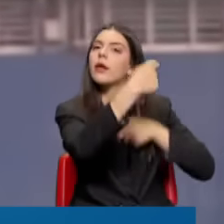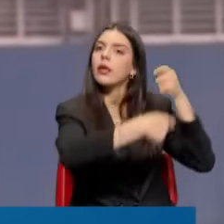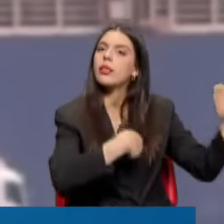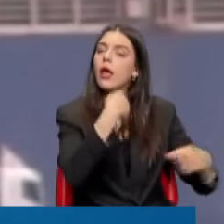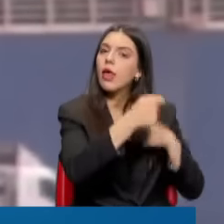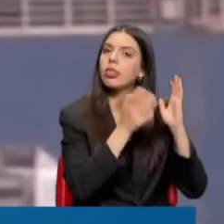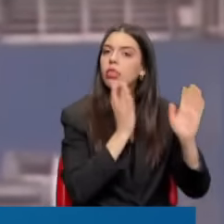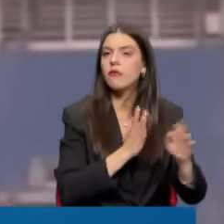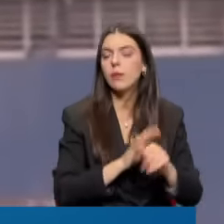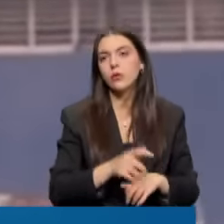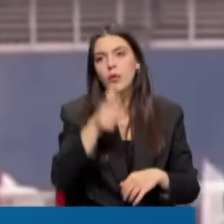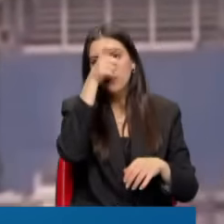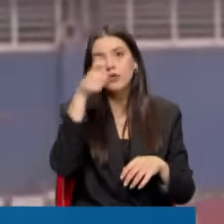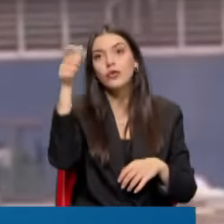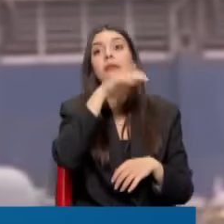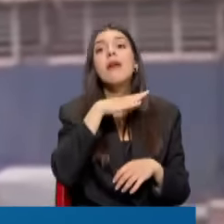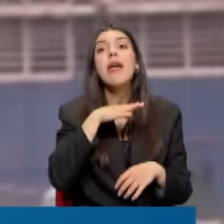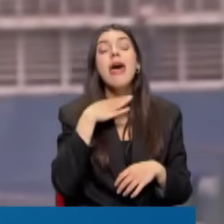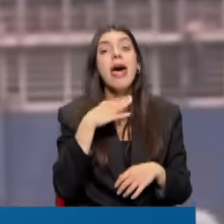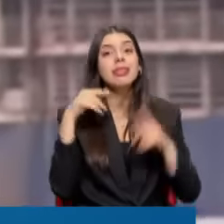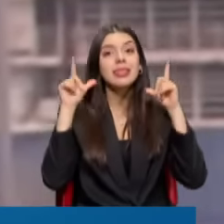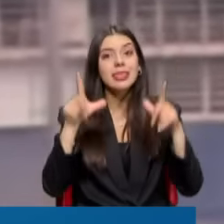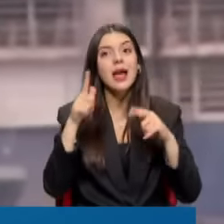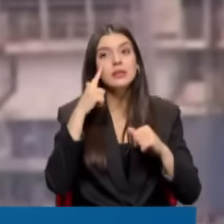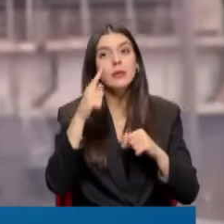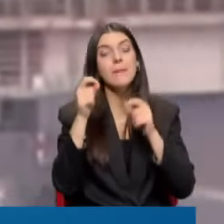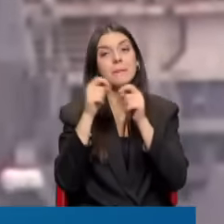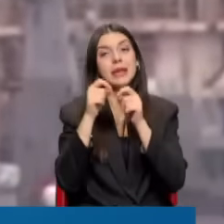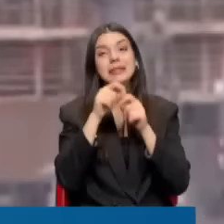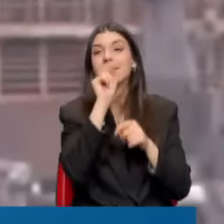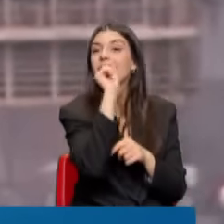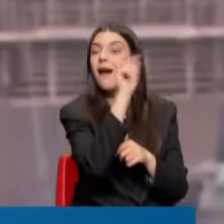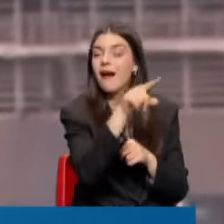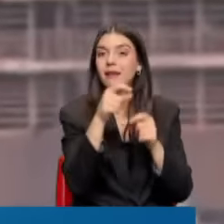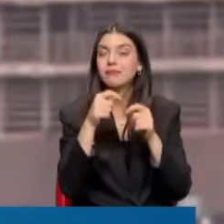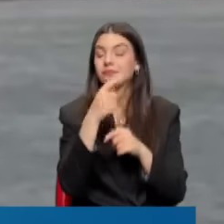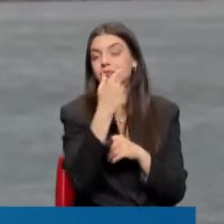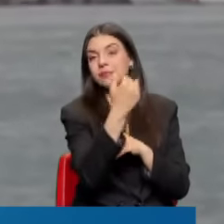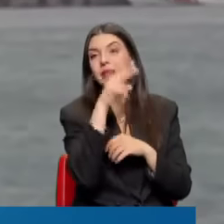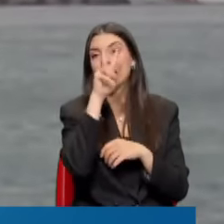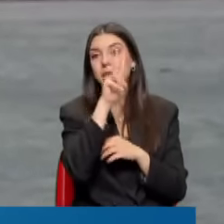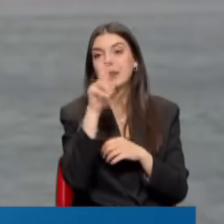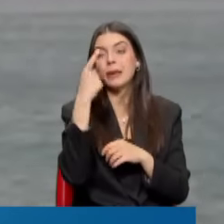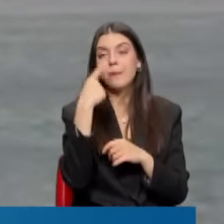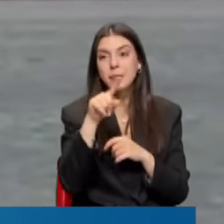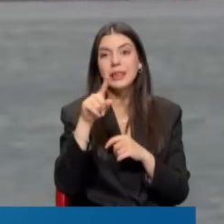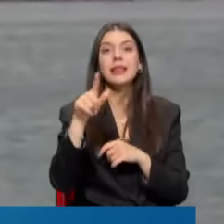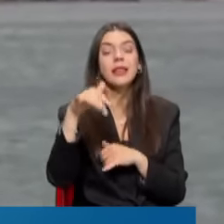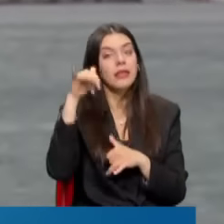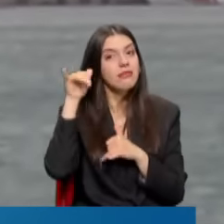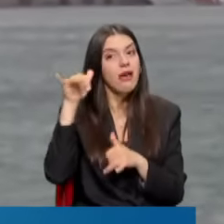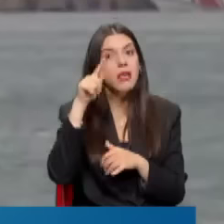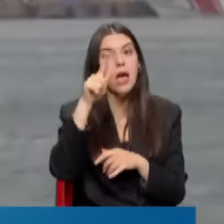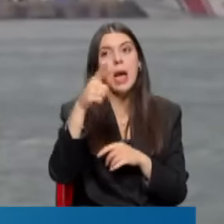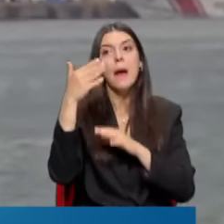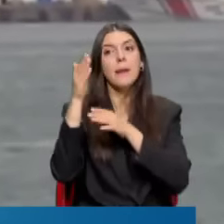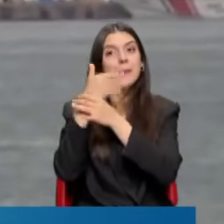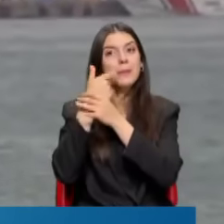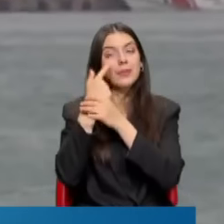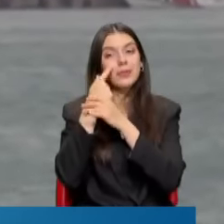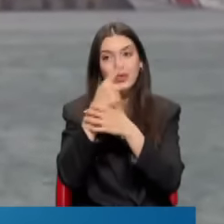ediyor Türkiye'nin et ihtiyacını karşılamak için brezilya'dan ithal edilen 27.000 angus cinsi sığır Panama Bayraklı nada